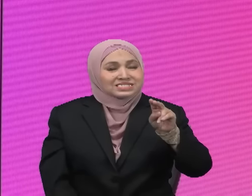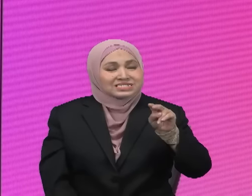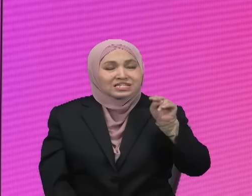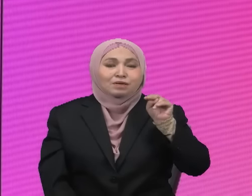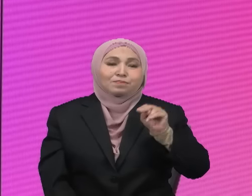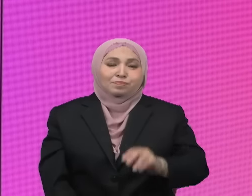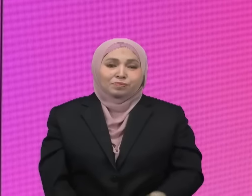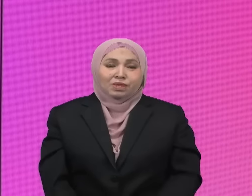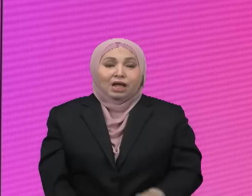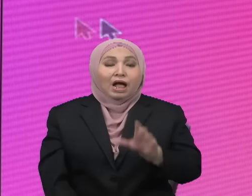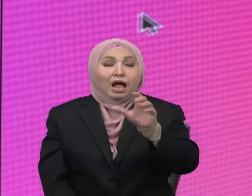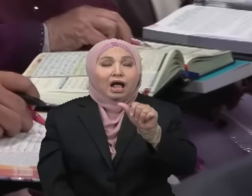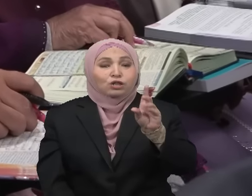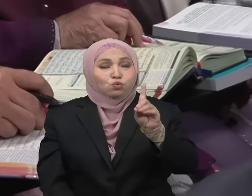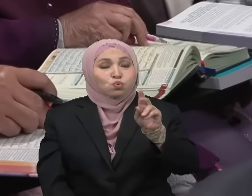وَالْجِنِّ.